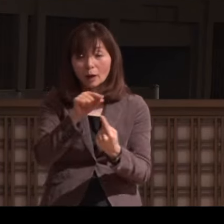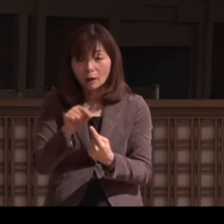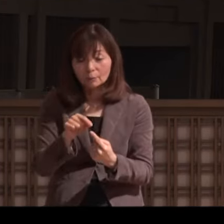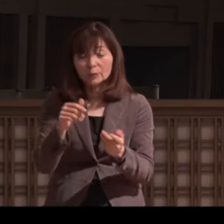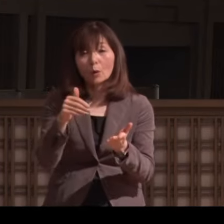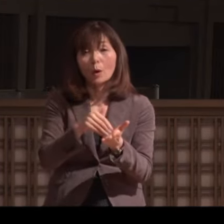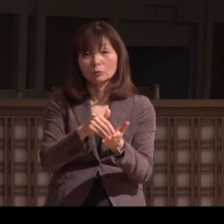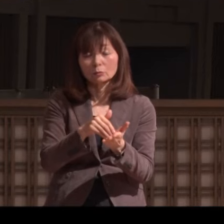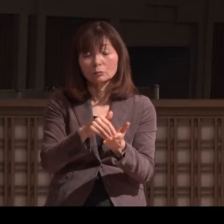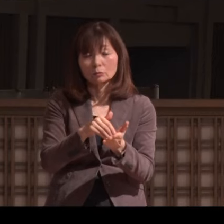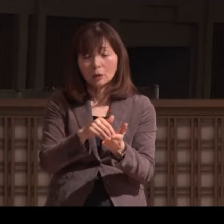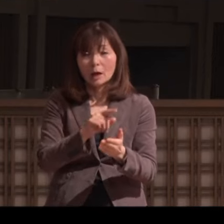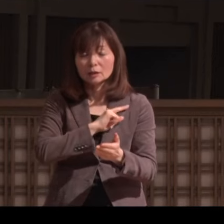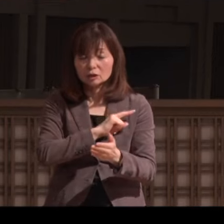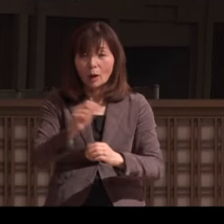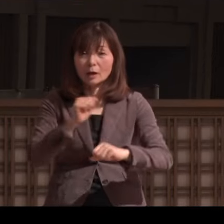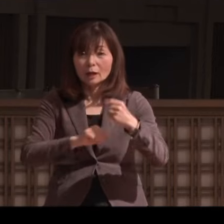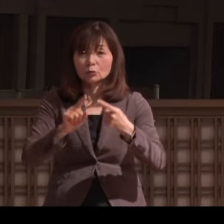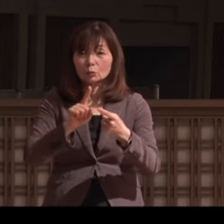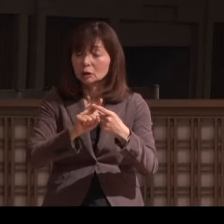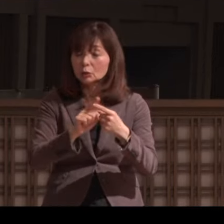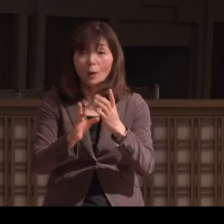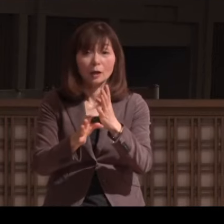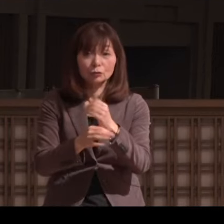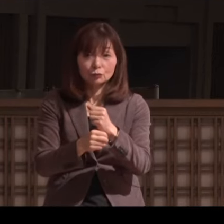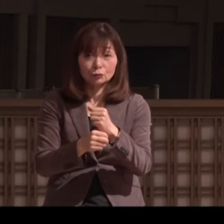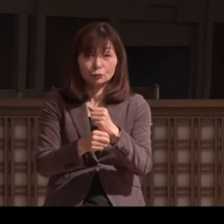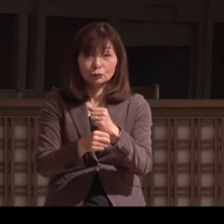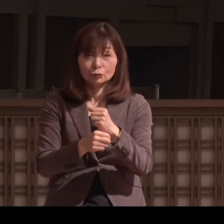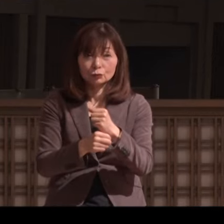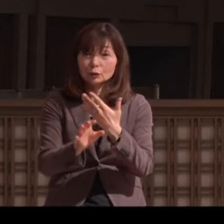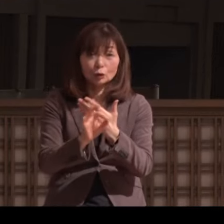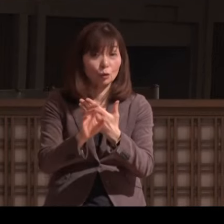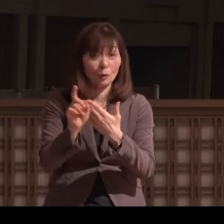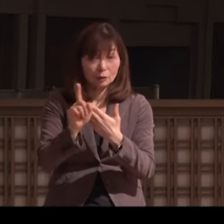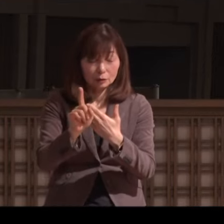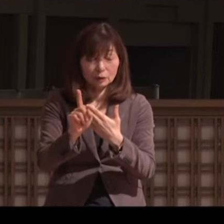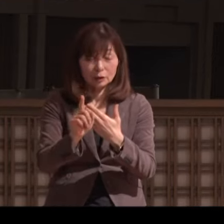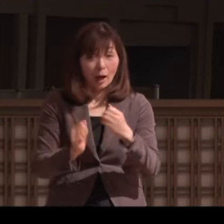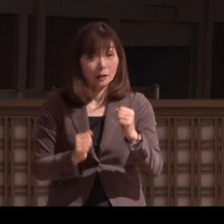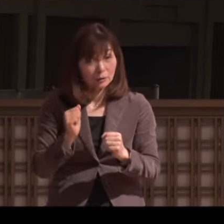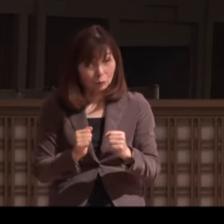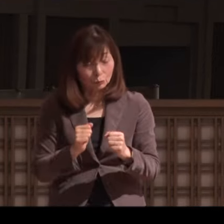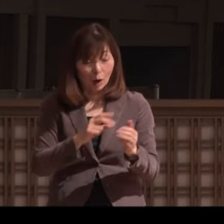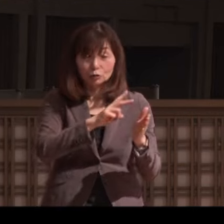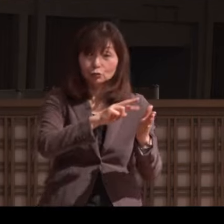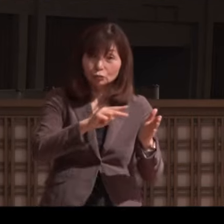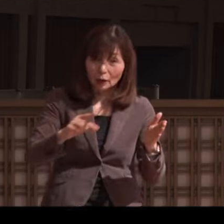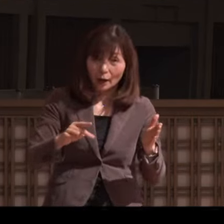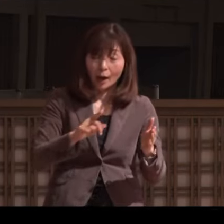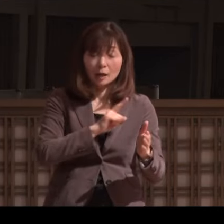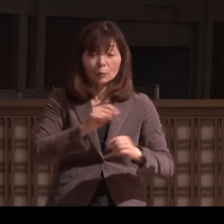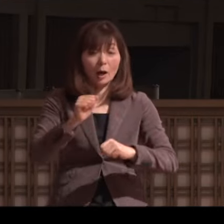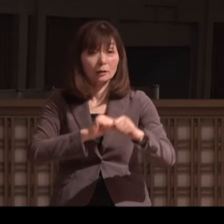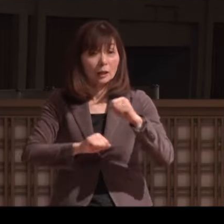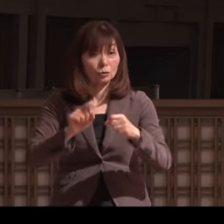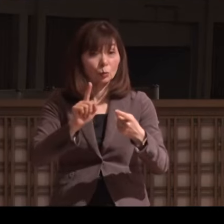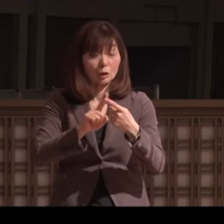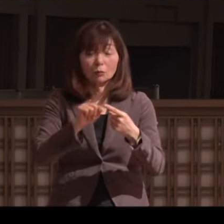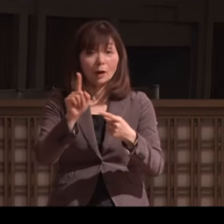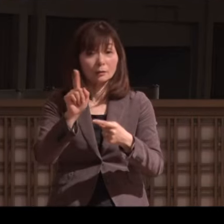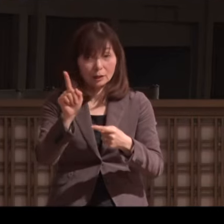活動的ですかとめちゃくちゃ活動してる時どういう時ですか走ってる時水泳やってる時何が1番活動的でかて言って